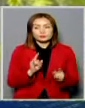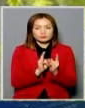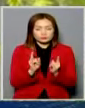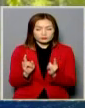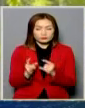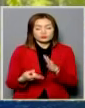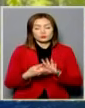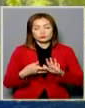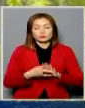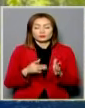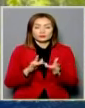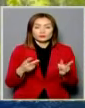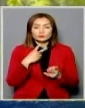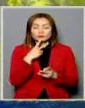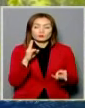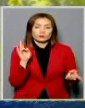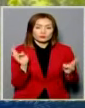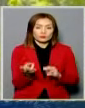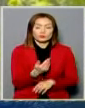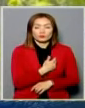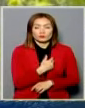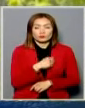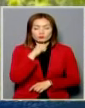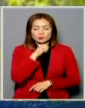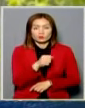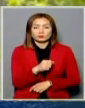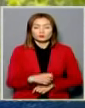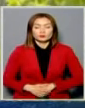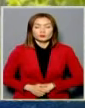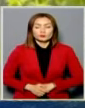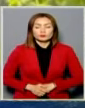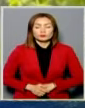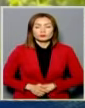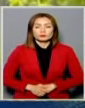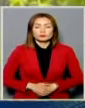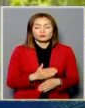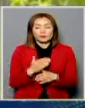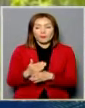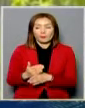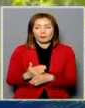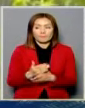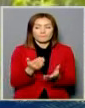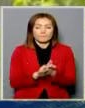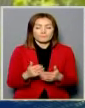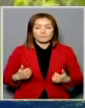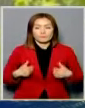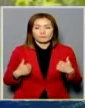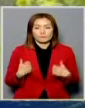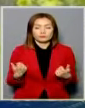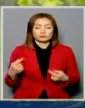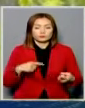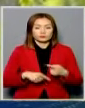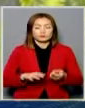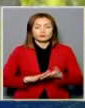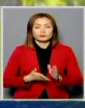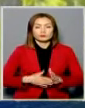желісінен, әлеуметтік желілерден танылған. Сол арқылы бізде байқап, осы кісілермен танысып, атсалысып, осы